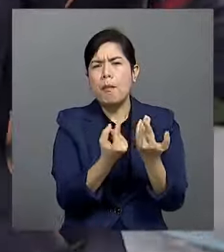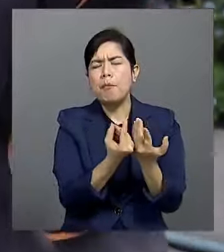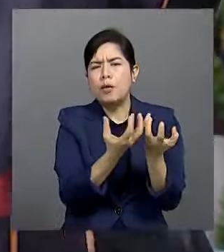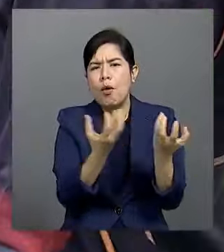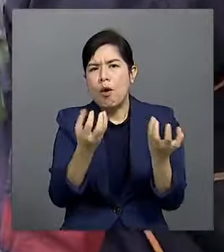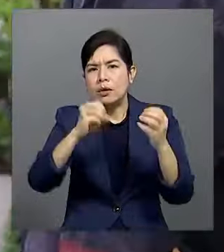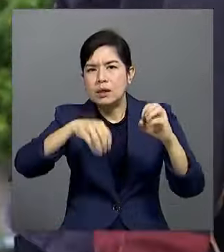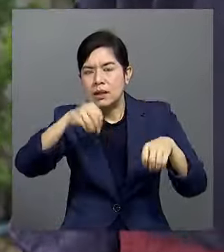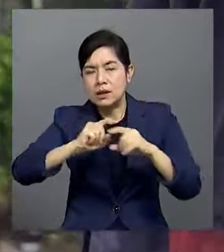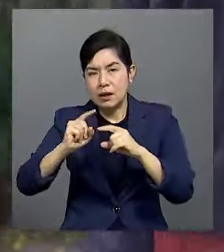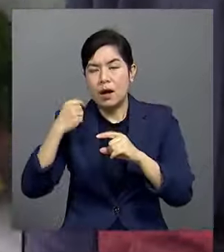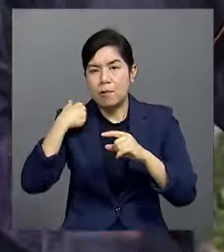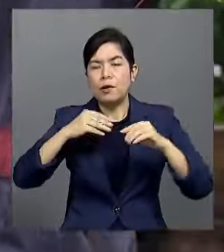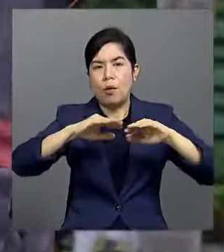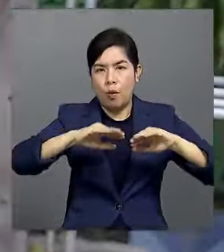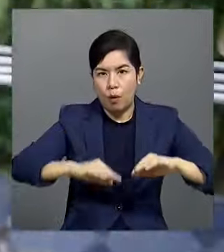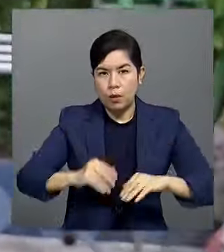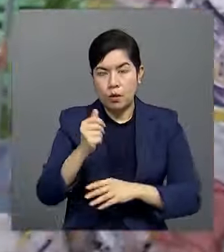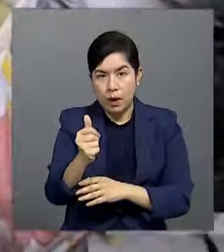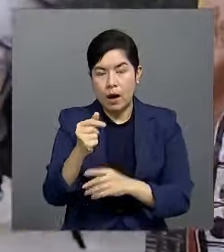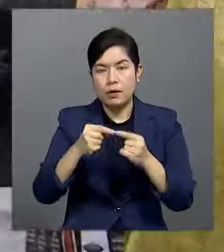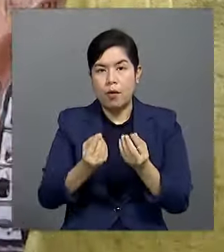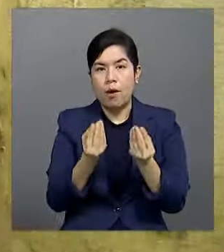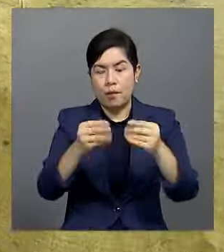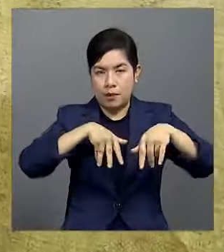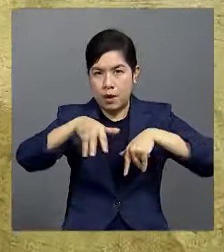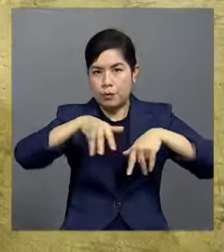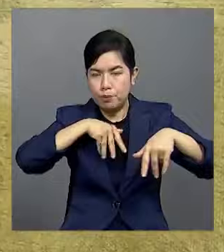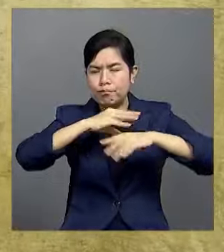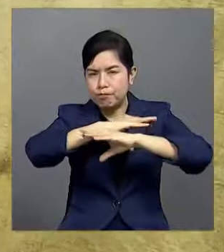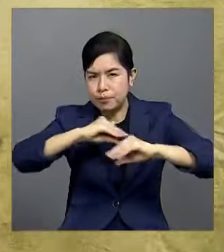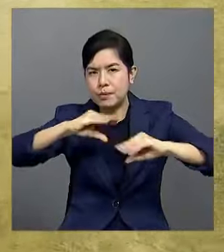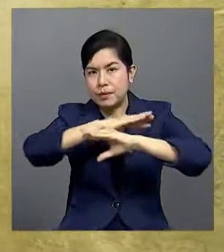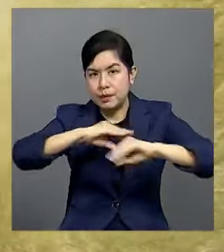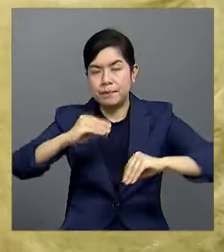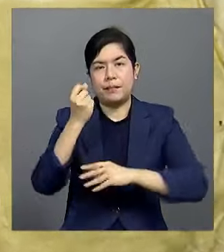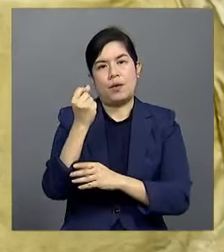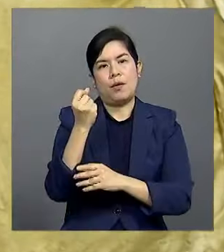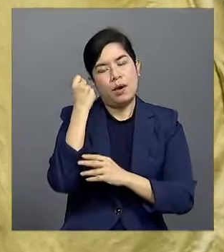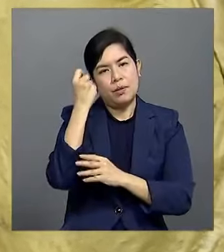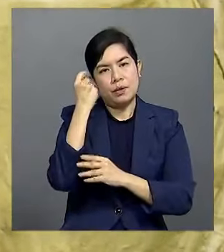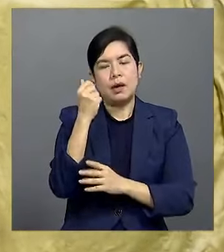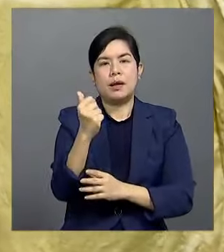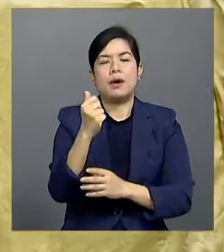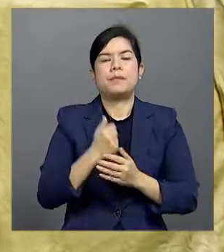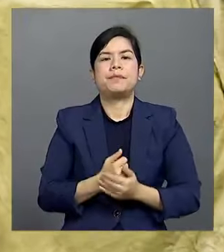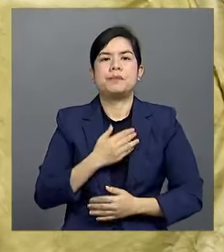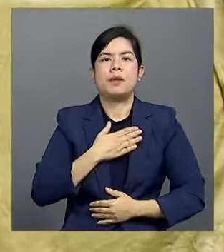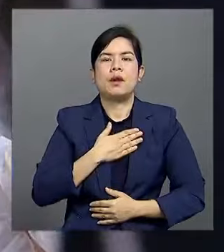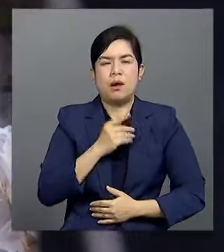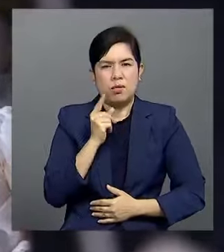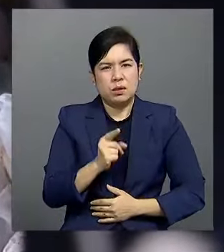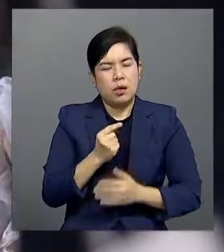ที่คนมีส่วนร่วมและเข้าถึงได้ง่ายเราทุกคนต้องไม่ปล่อยให้มรดกขยะจากโควิด